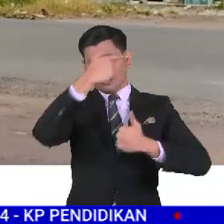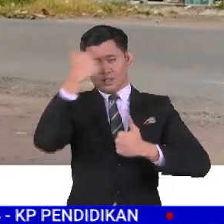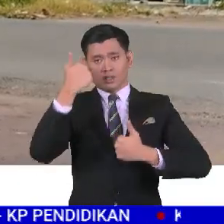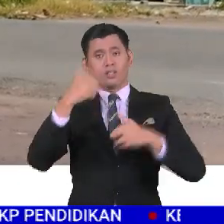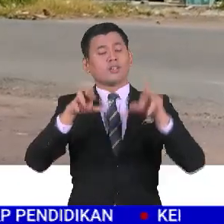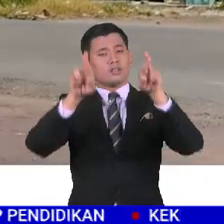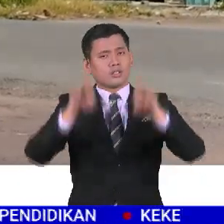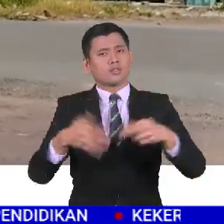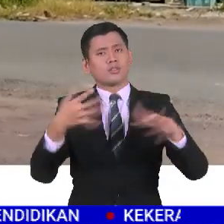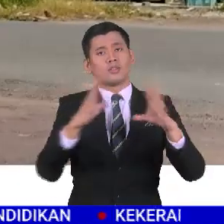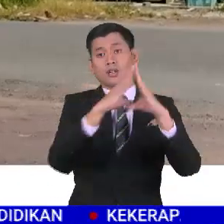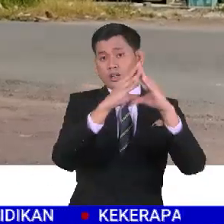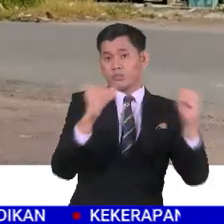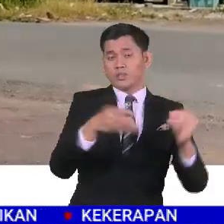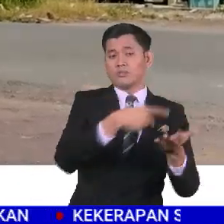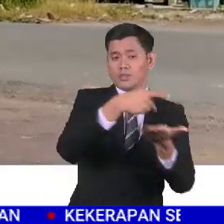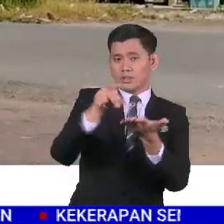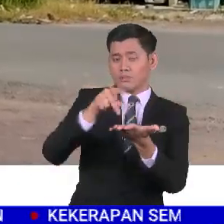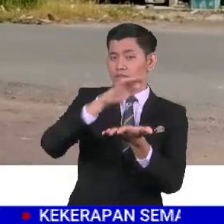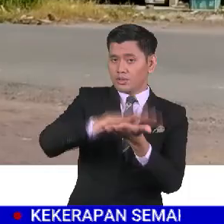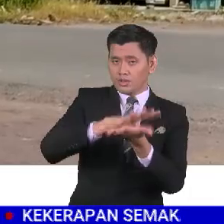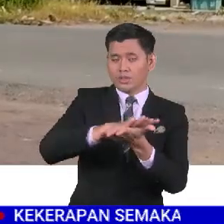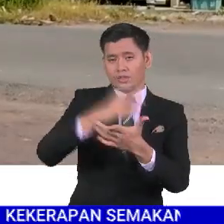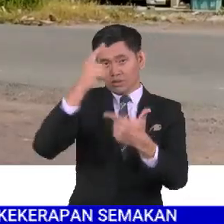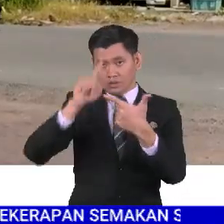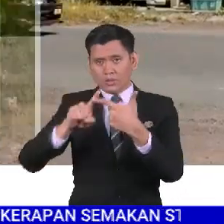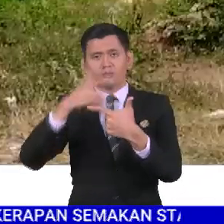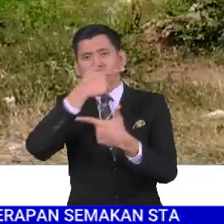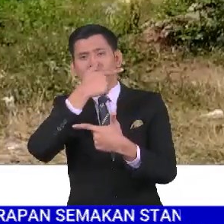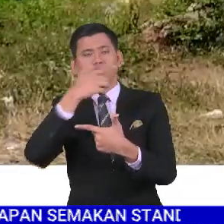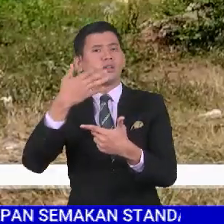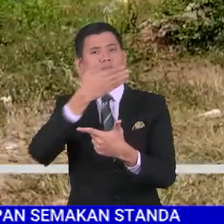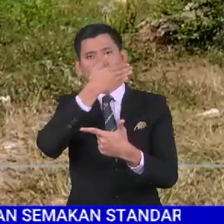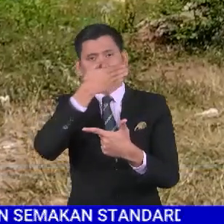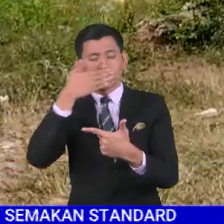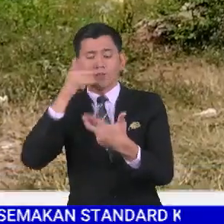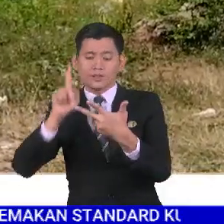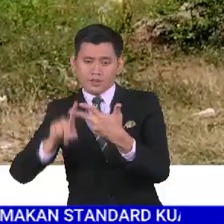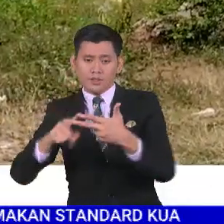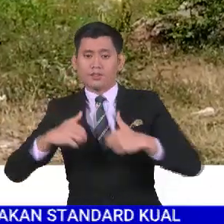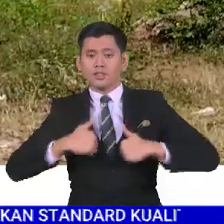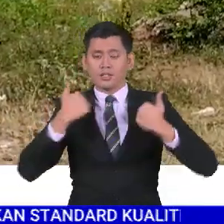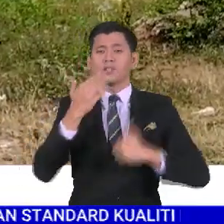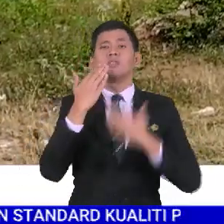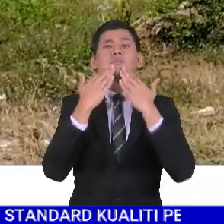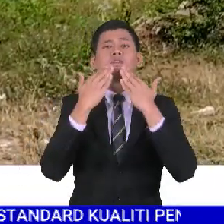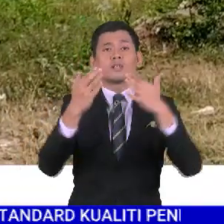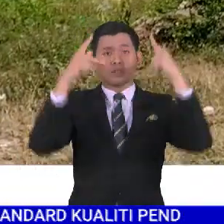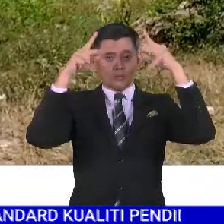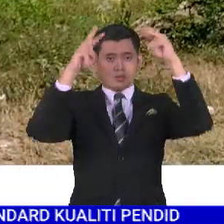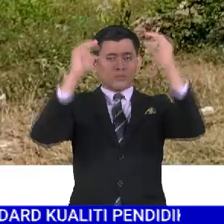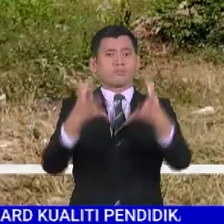anak sekolah. Banyak sekolah lagi, untuk bulan puasa lagi, untuk raya lagi. Nak ucapkan terima kasih kepada PM kita sebab